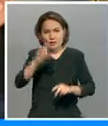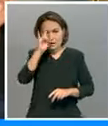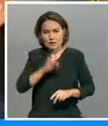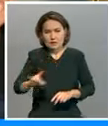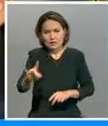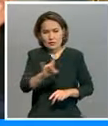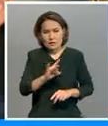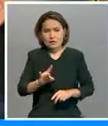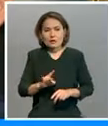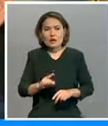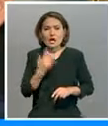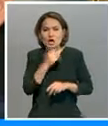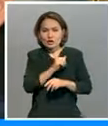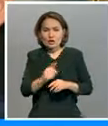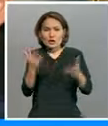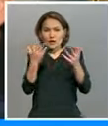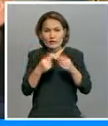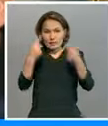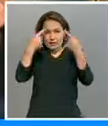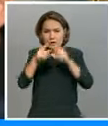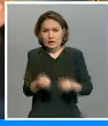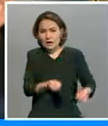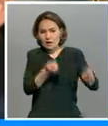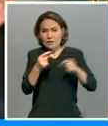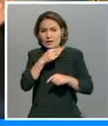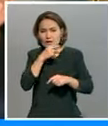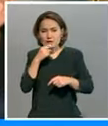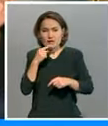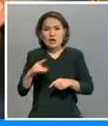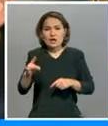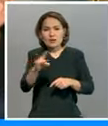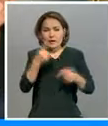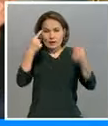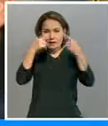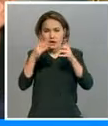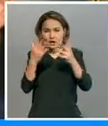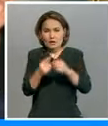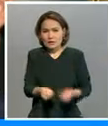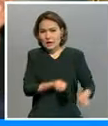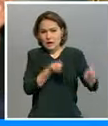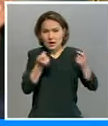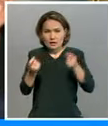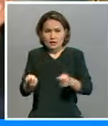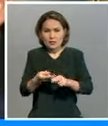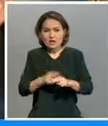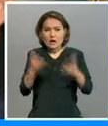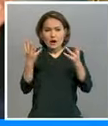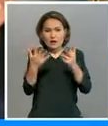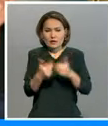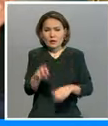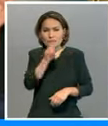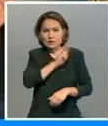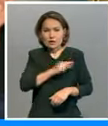барлық қолданылатын үрдістер шетелден алынған, былайша айтқанда Ресейден алынған. Ресейдің жобалау институттары жобалаған. Сол